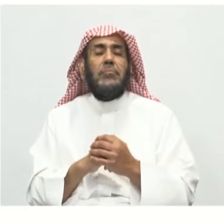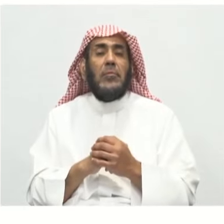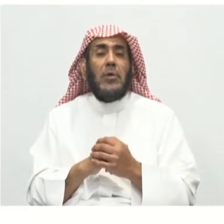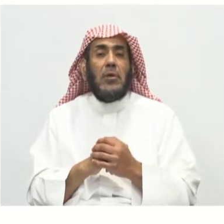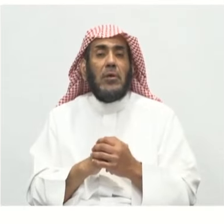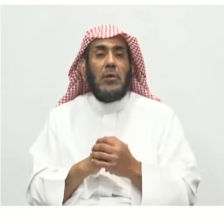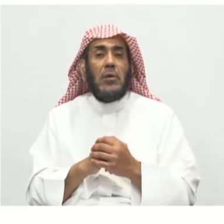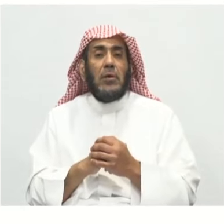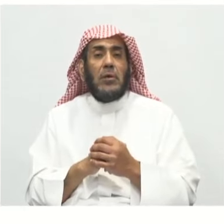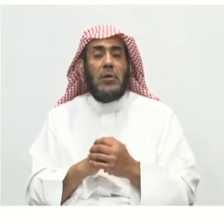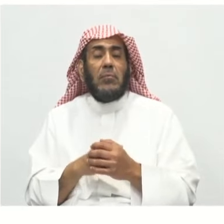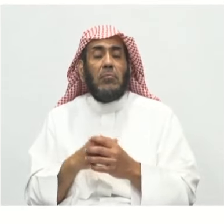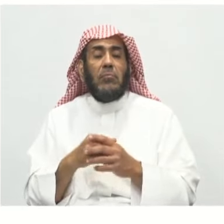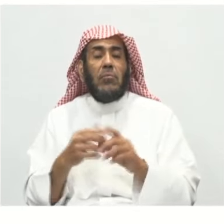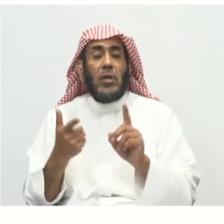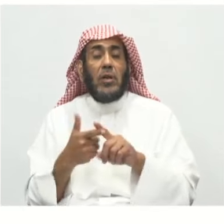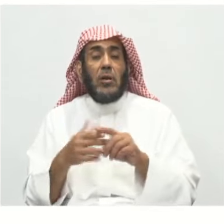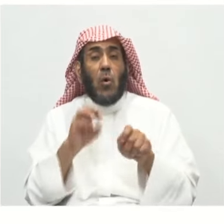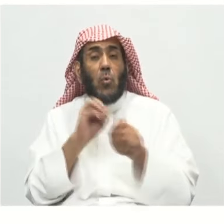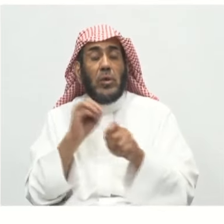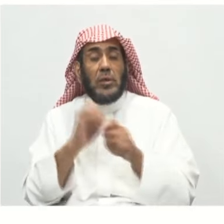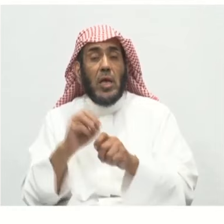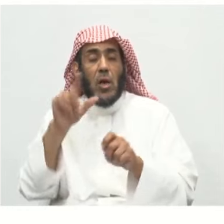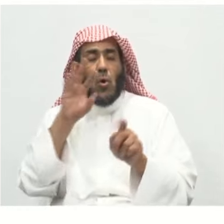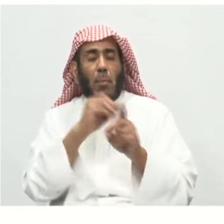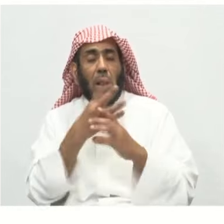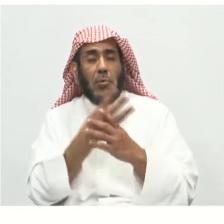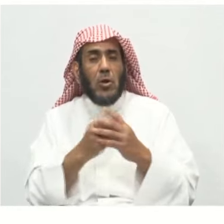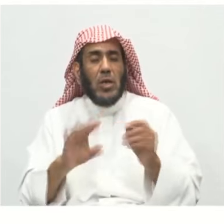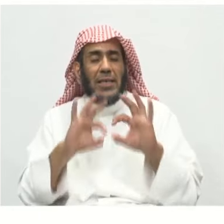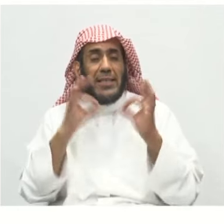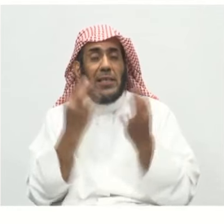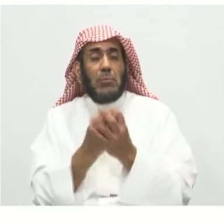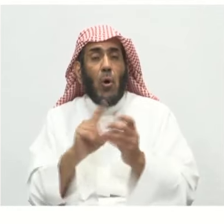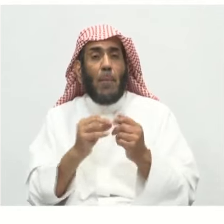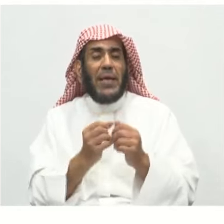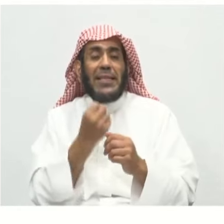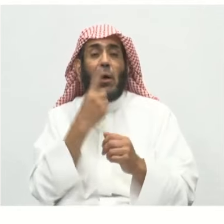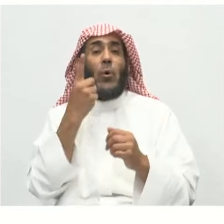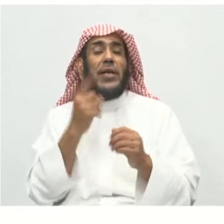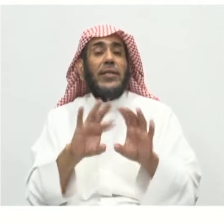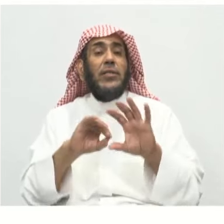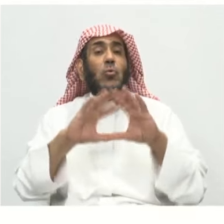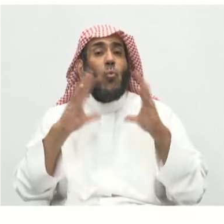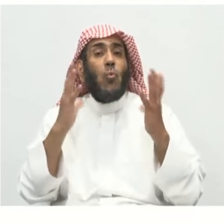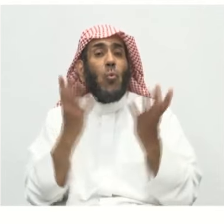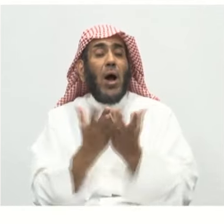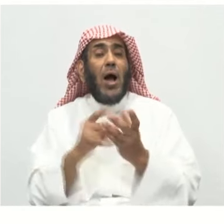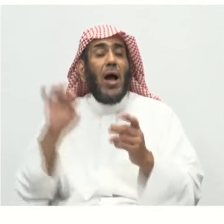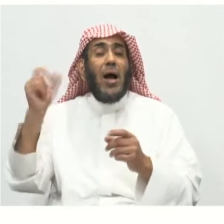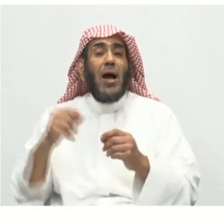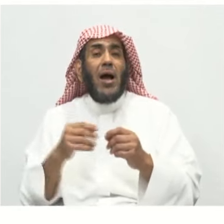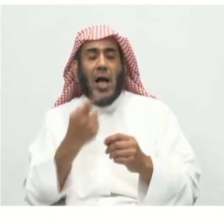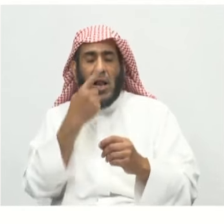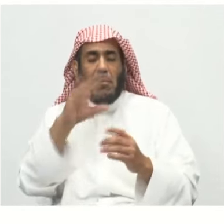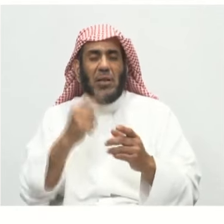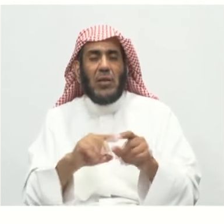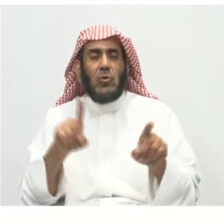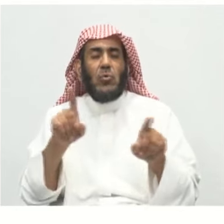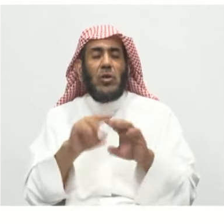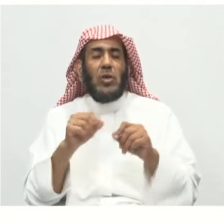الامثله ثانيا هنا ان وصايا لقمان لابنه تجمع بين التوحيد والعبادات الشرك وايضا بعض